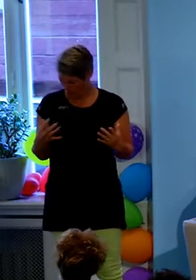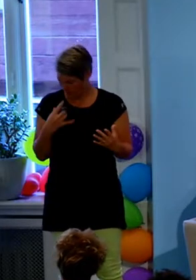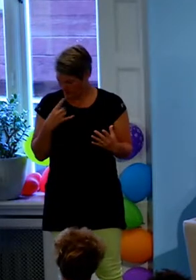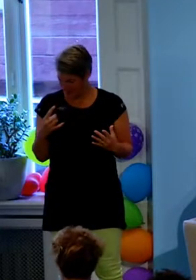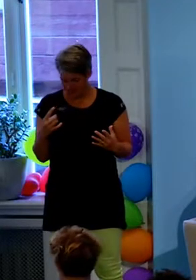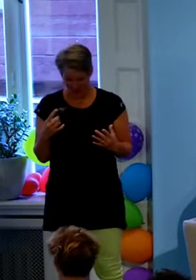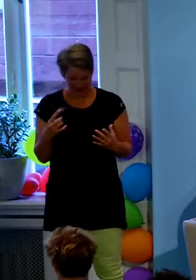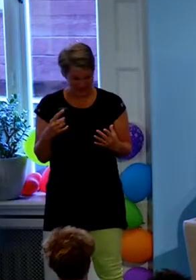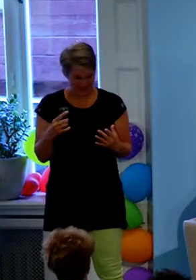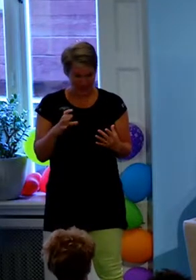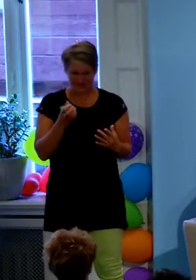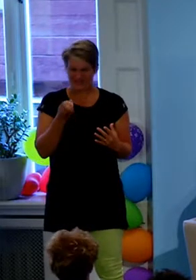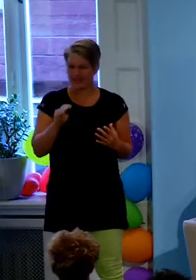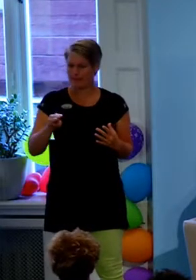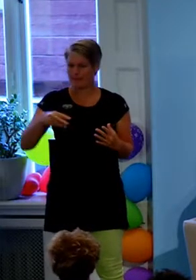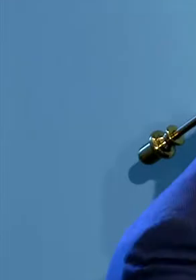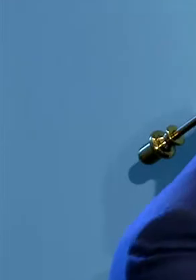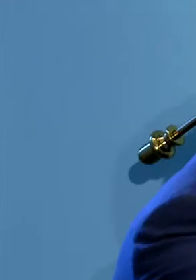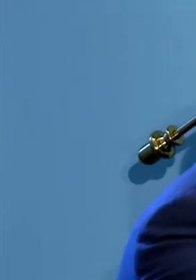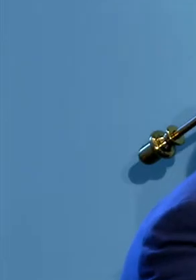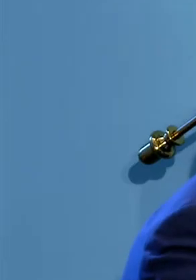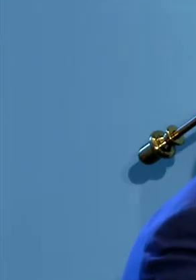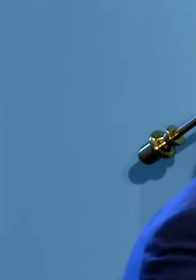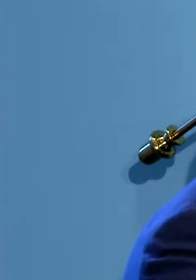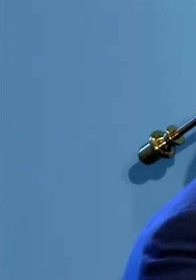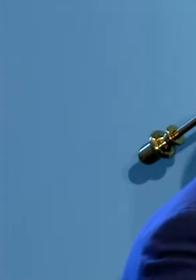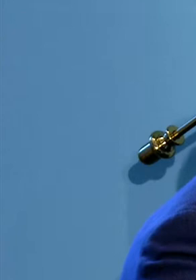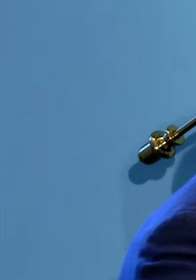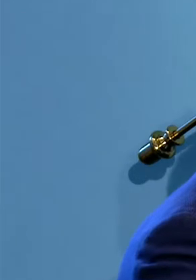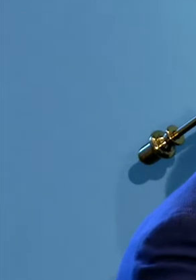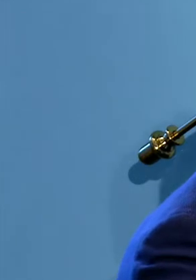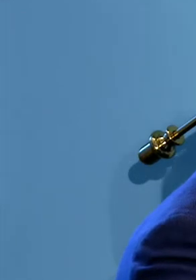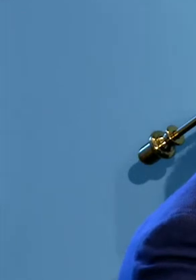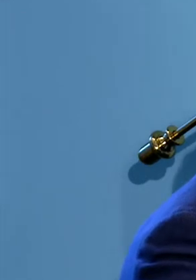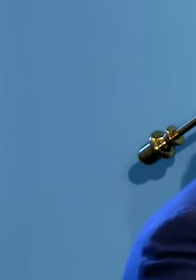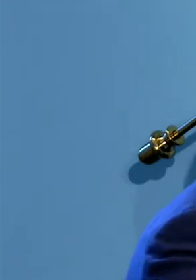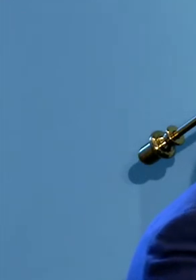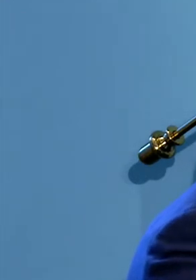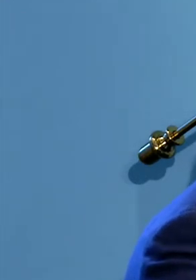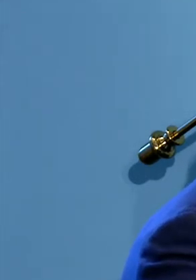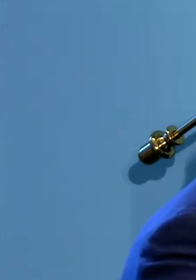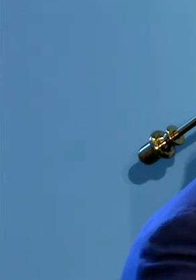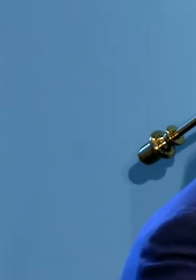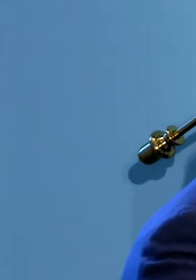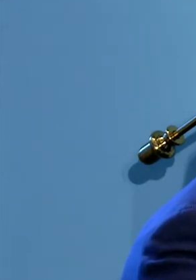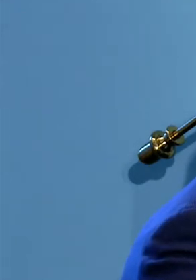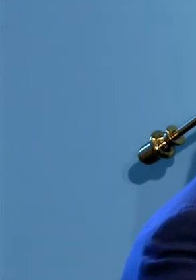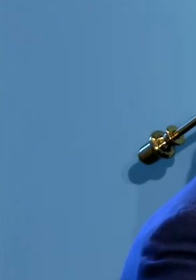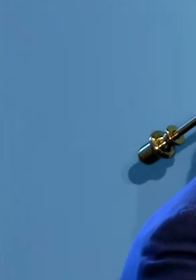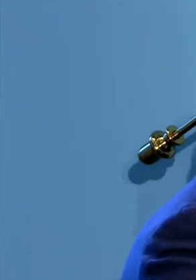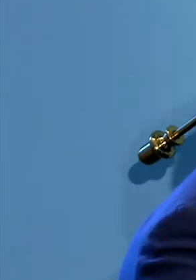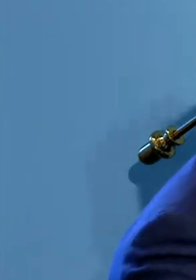kallade STEM-ingenjörer, men ni, så hör man i Indien så utbildar de 2 miljoner per år,